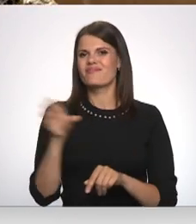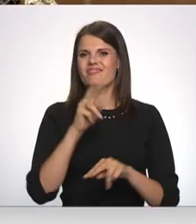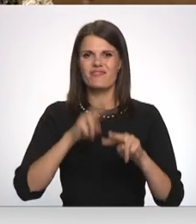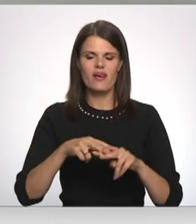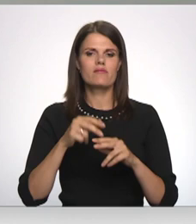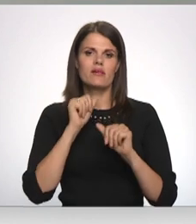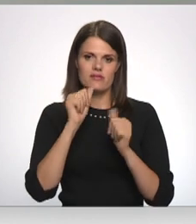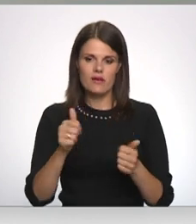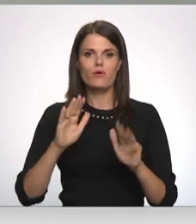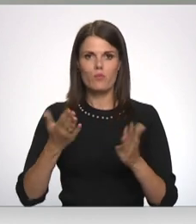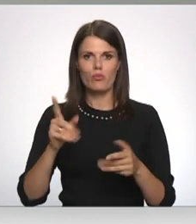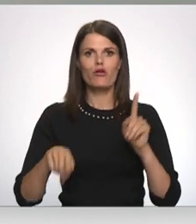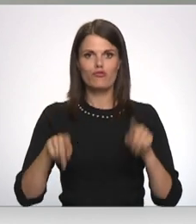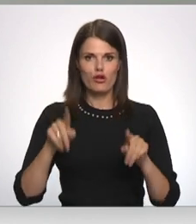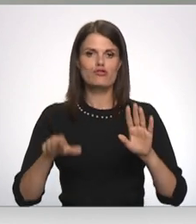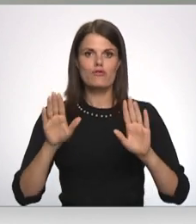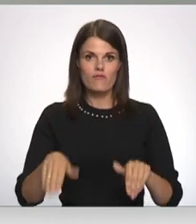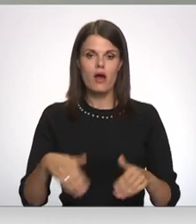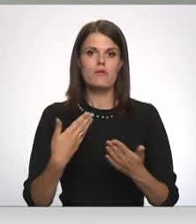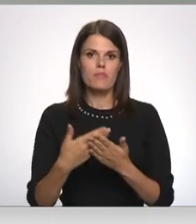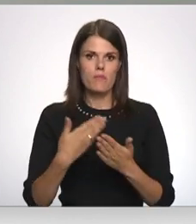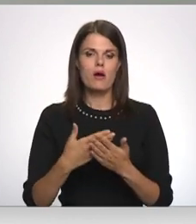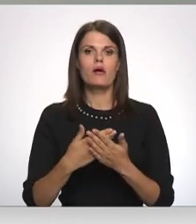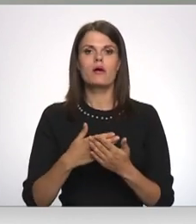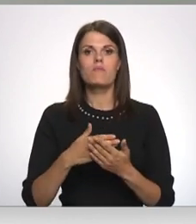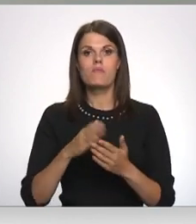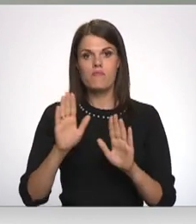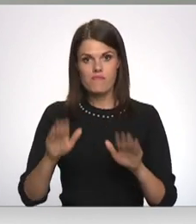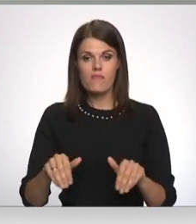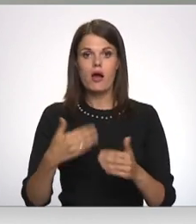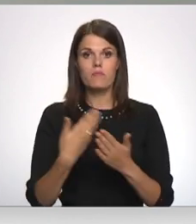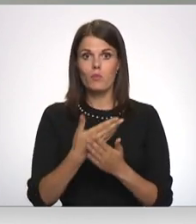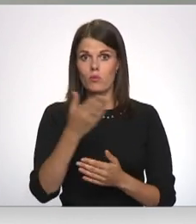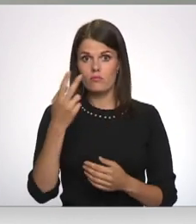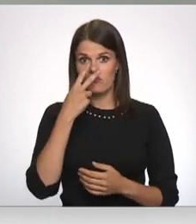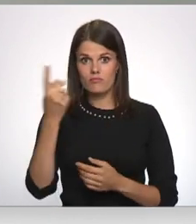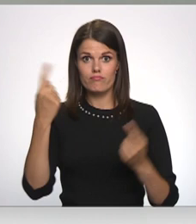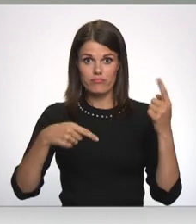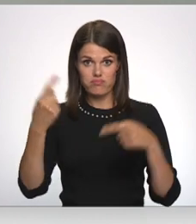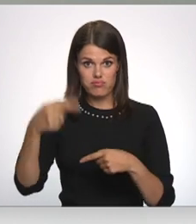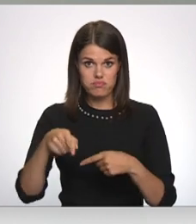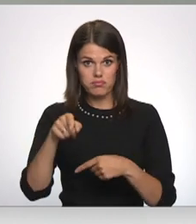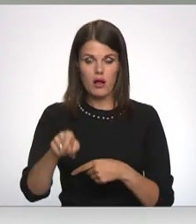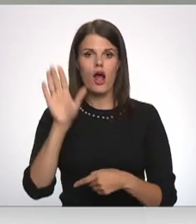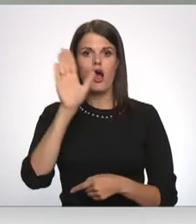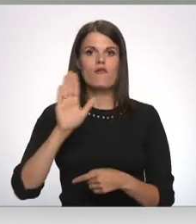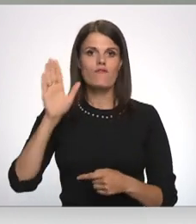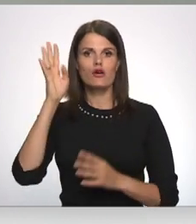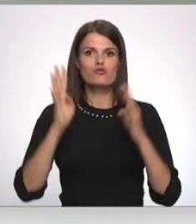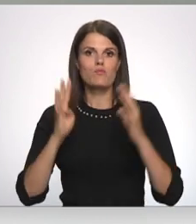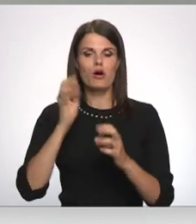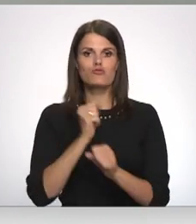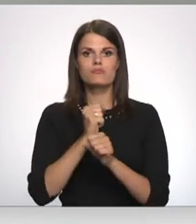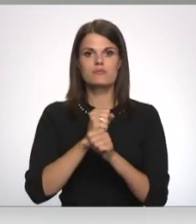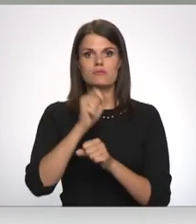vietās iespējams. Bet pastāv ir variants, kad jūs saskaņojot ar valsts mežu